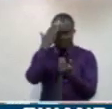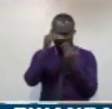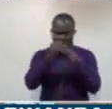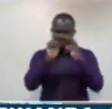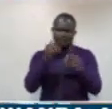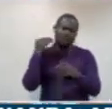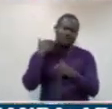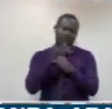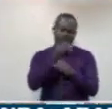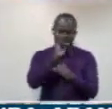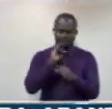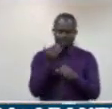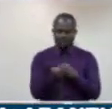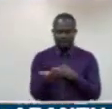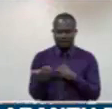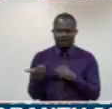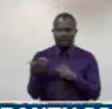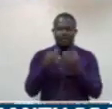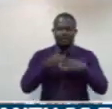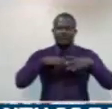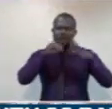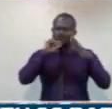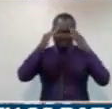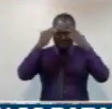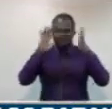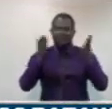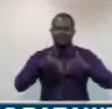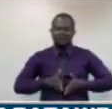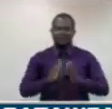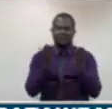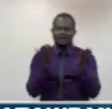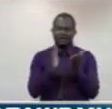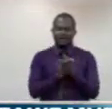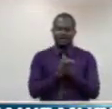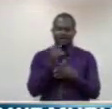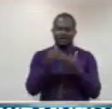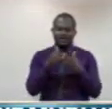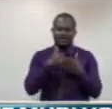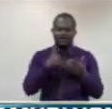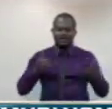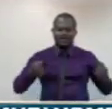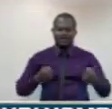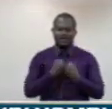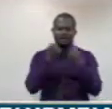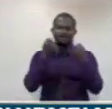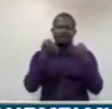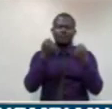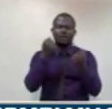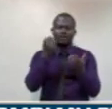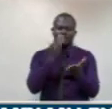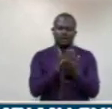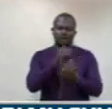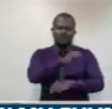n'uko Jenoside yabaye ari umwana yabayeho ataza hakomoka ni ibintu ngo byamugizeho ingaruka zirimo gucikiza